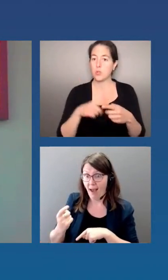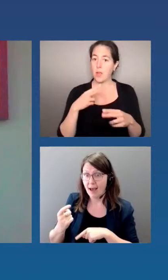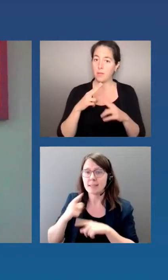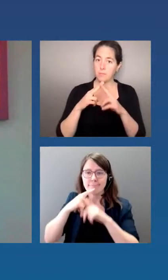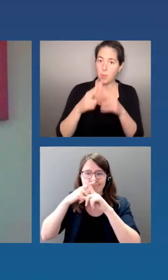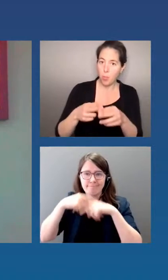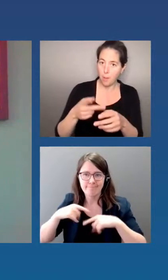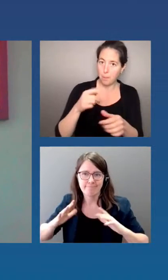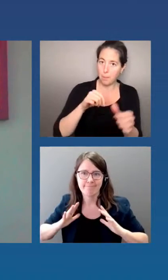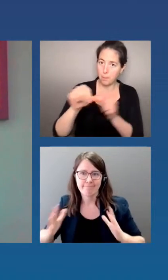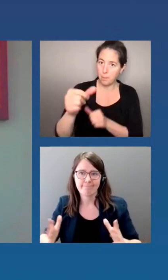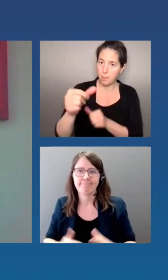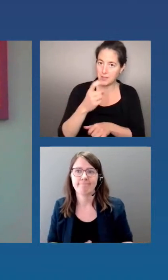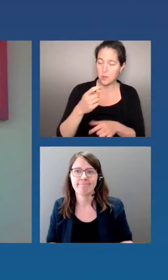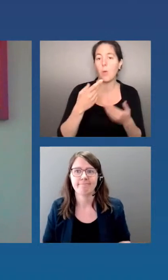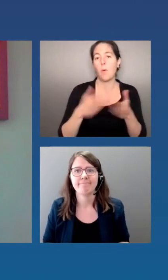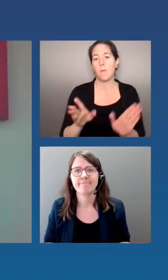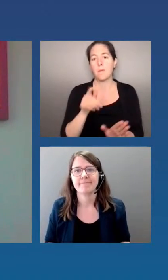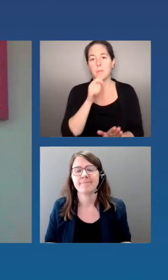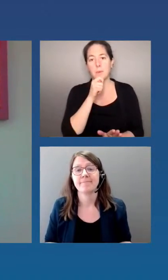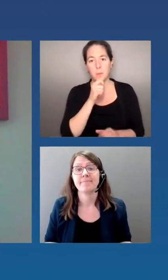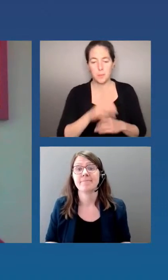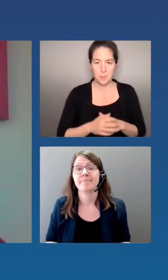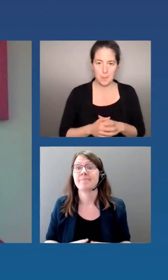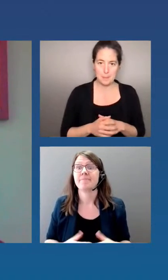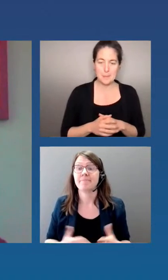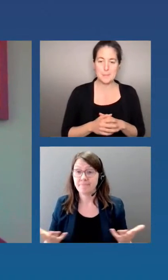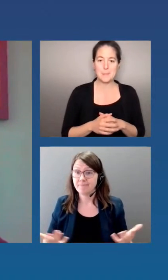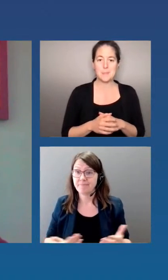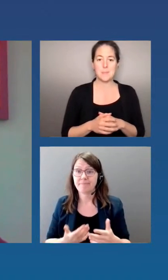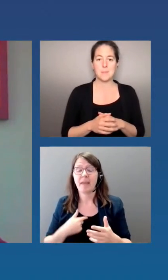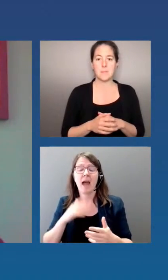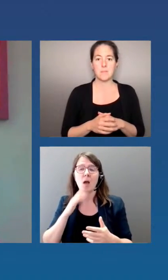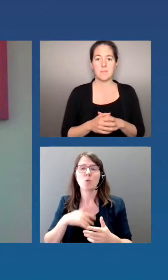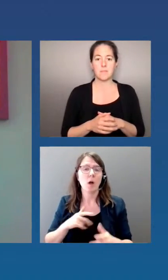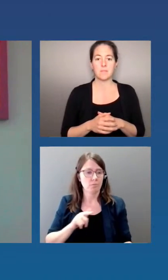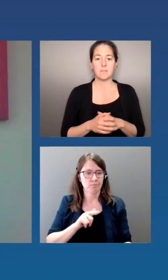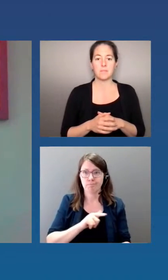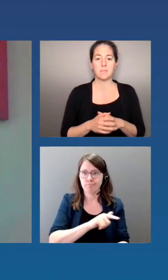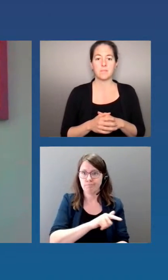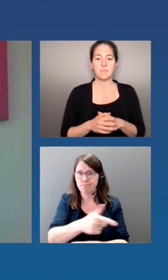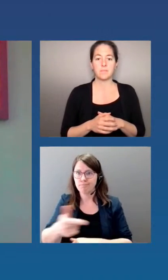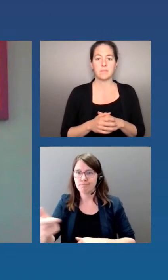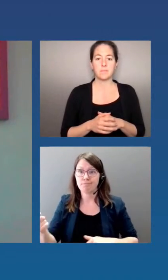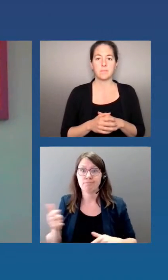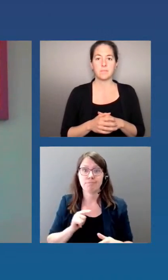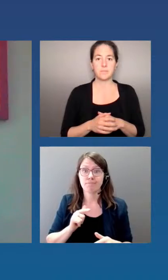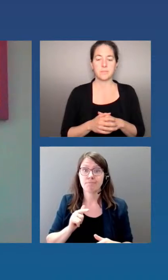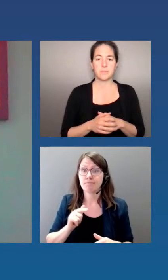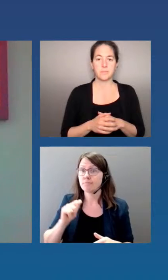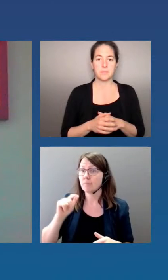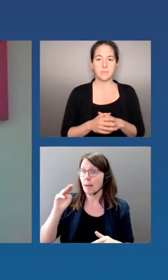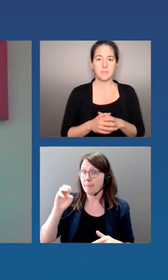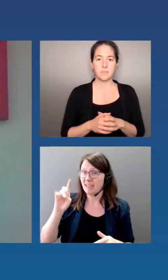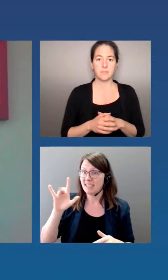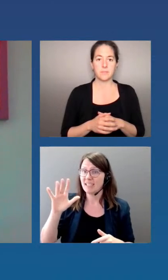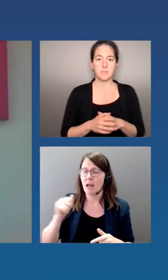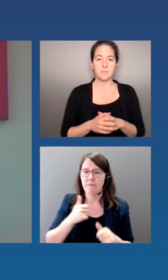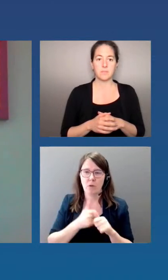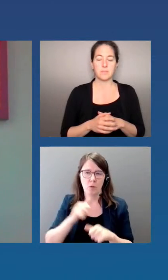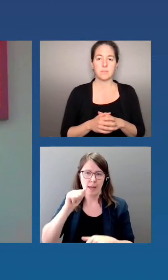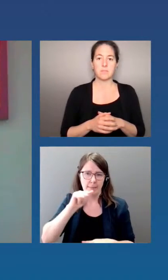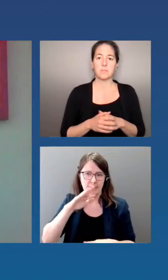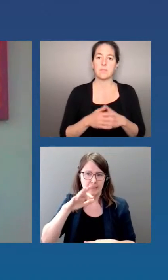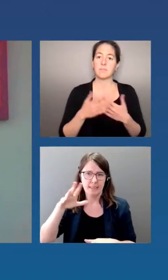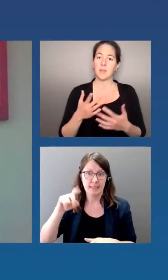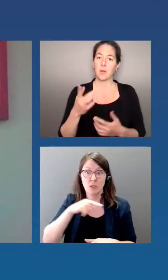question. I will now invite each agency alphabetically. You may ask one question with one follow-up. Nous allons maintenant répondre